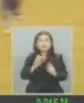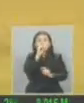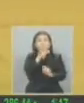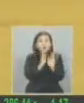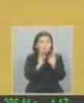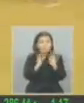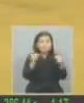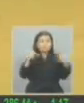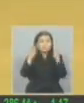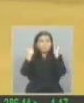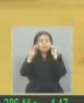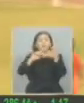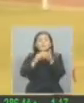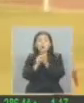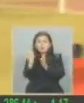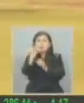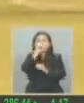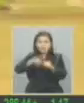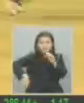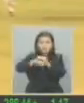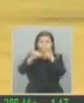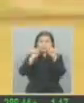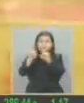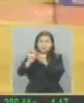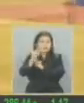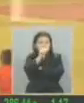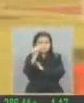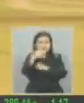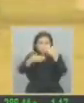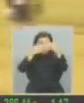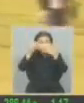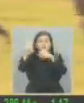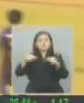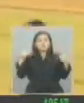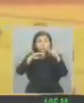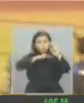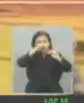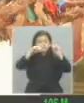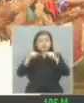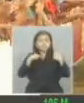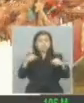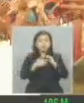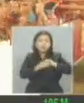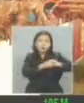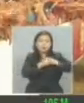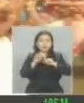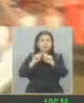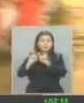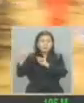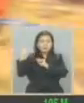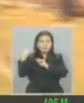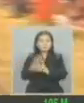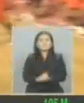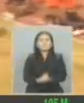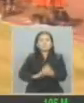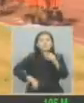ป็นเหมือนสิ่งที่ยืนยันได้ว่าฟุตบอลคือสิ่งที่สวยงามและสร้างความรักความสามัคคีได้เป็นอย่างดีอัครเดชวัฒนาบรรจงกุ